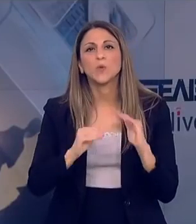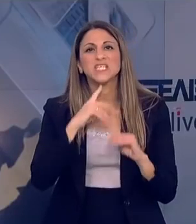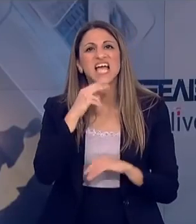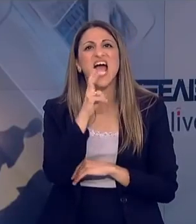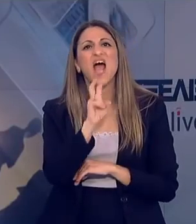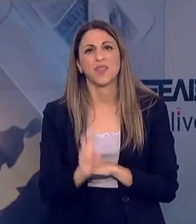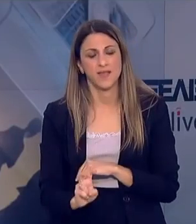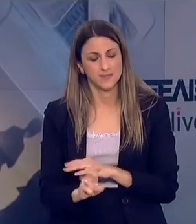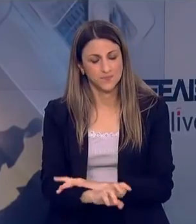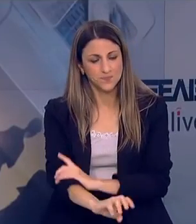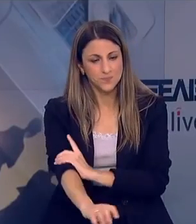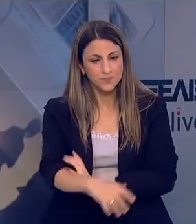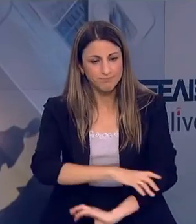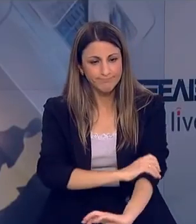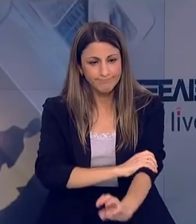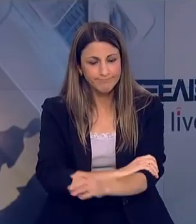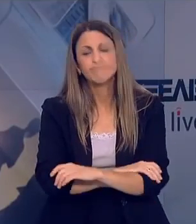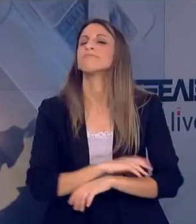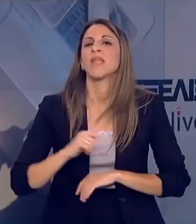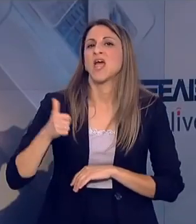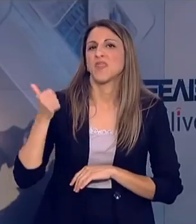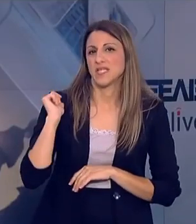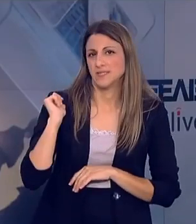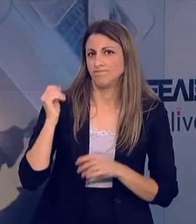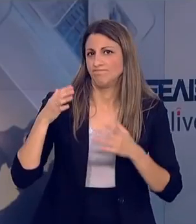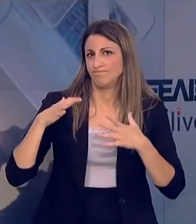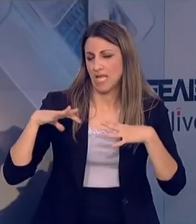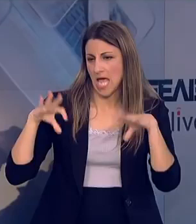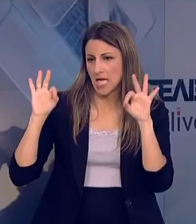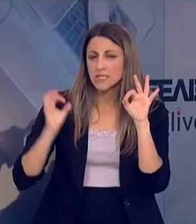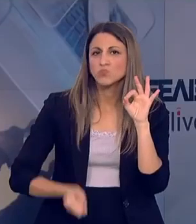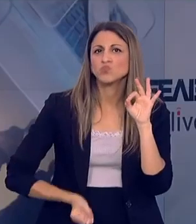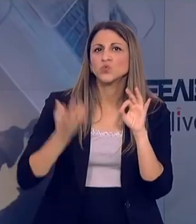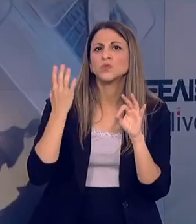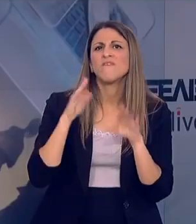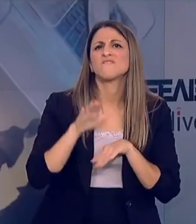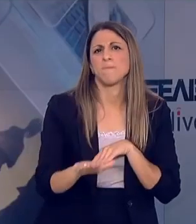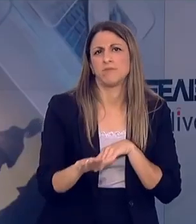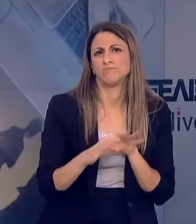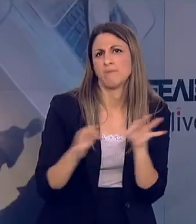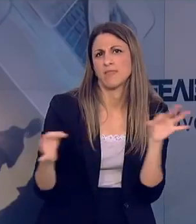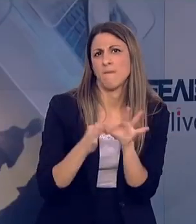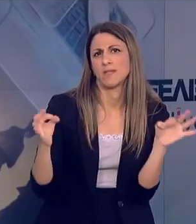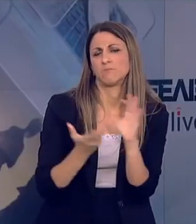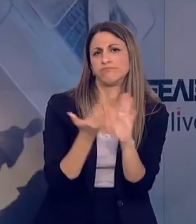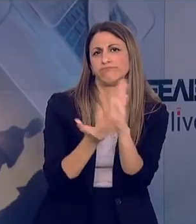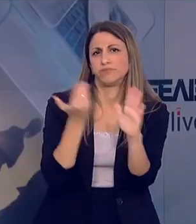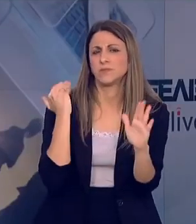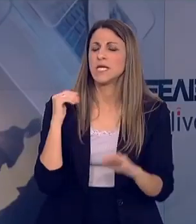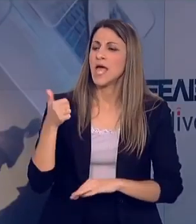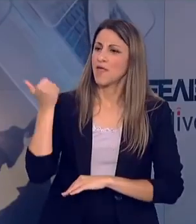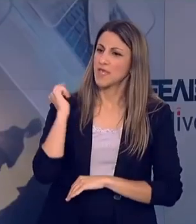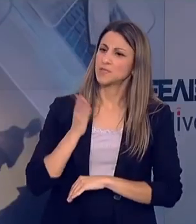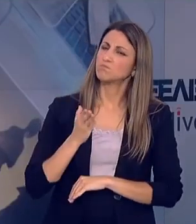μέρα του δεύτερου σταδίου άρση των μέτρων, κατά την οποία άνοιξαν σχολεία αλλά και πολλές επιχειρήσεις, κύλησε σχετικά ομαλά να εξαιρέσει κανείς